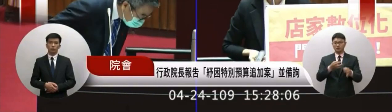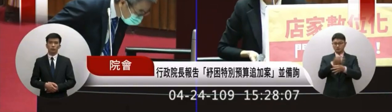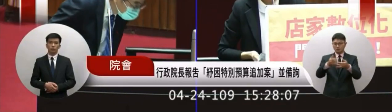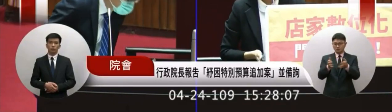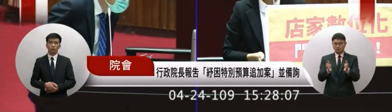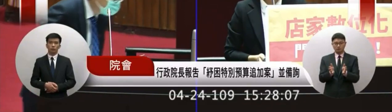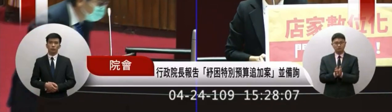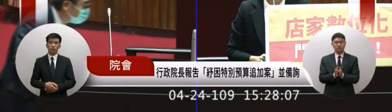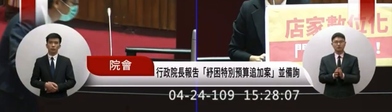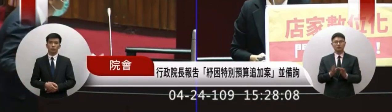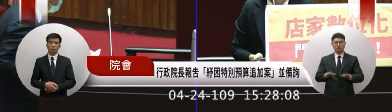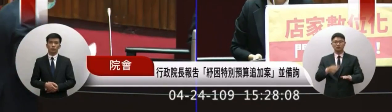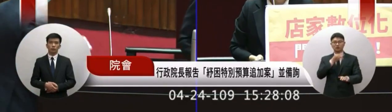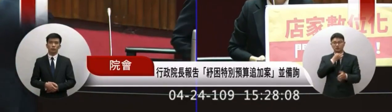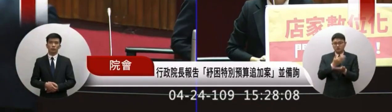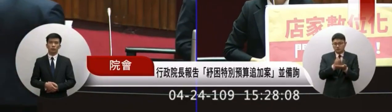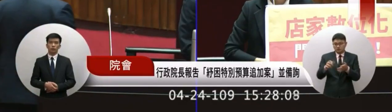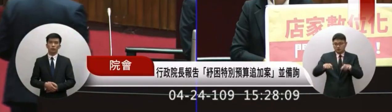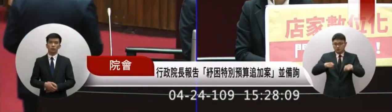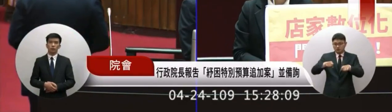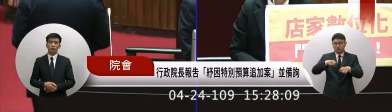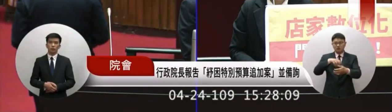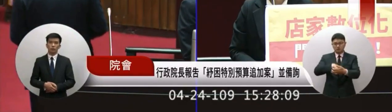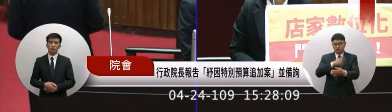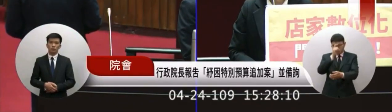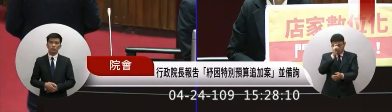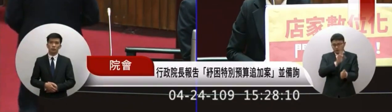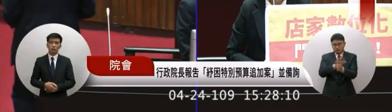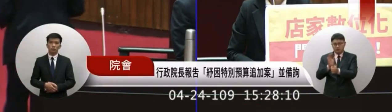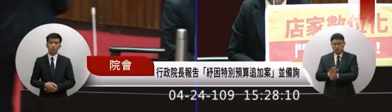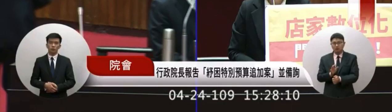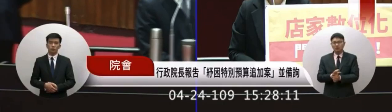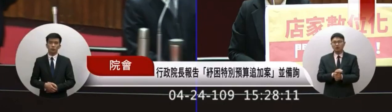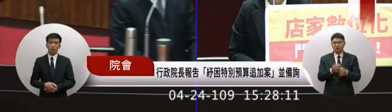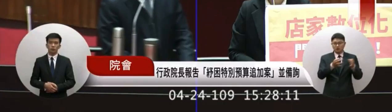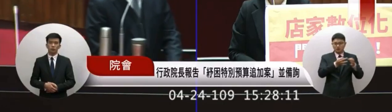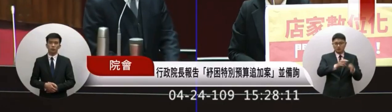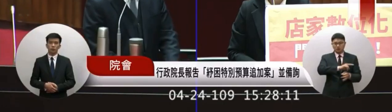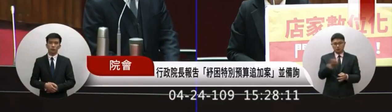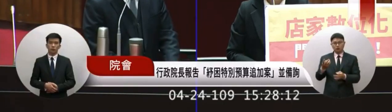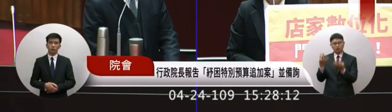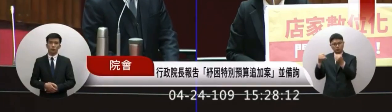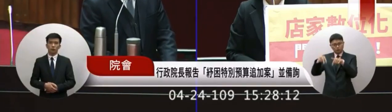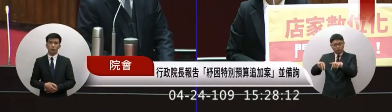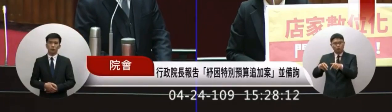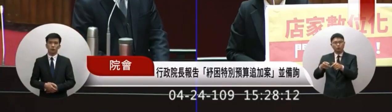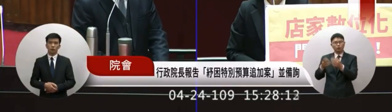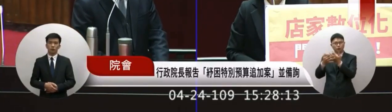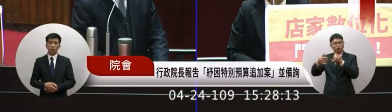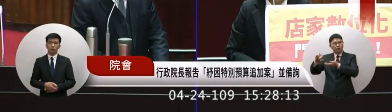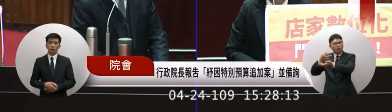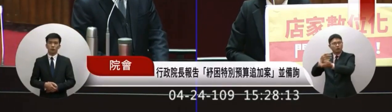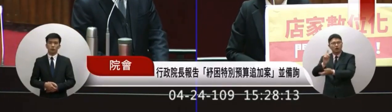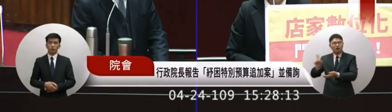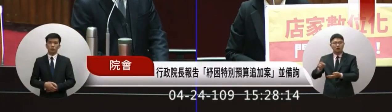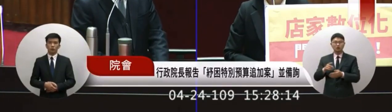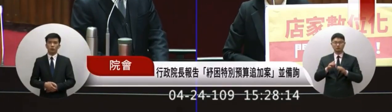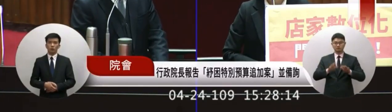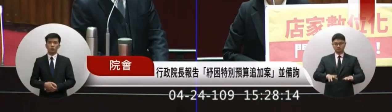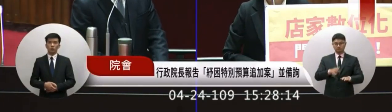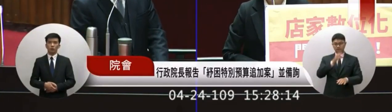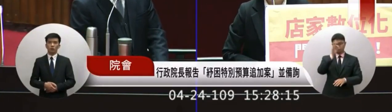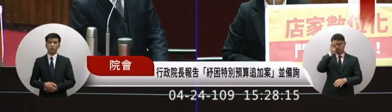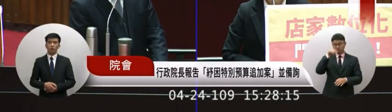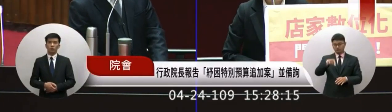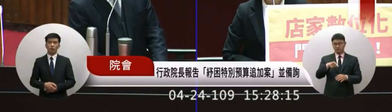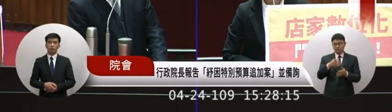在这一波的纾困的部分，我们其实希望能够达到这个店家转型数位化的部分，所以针对我们可以看到，在这次